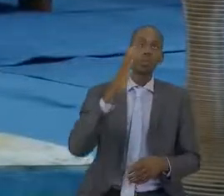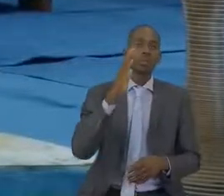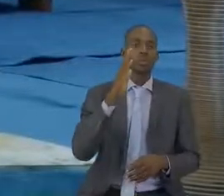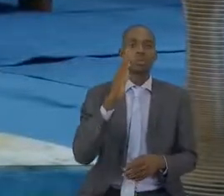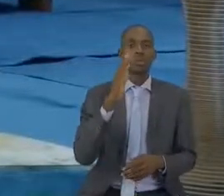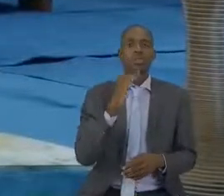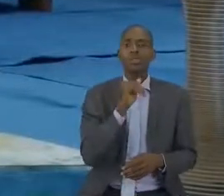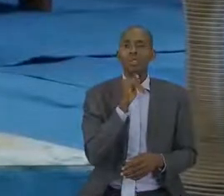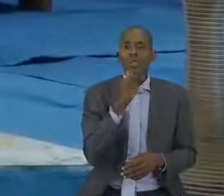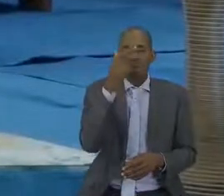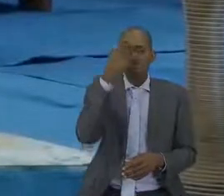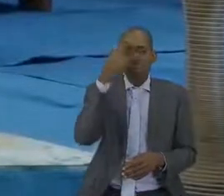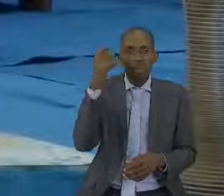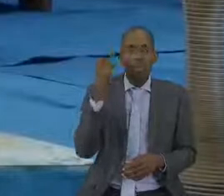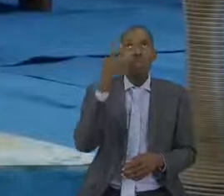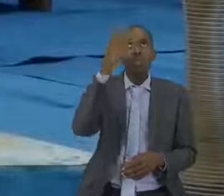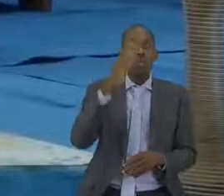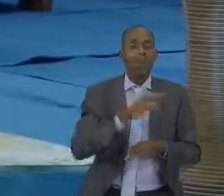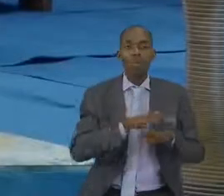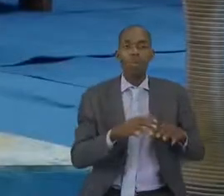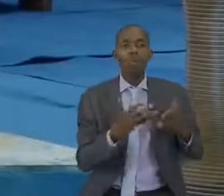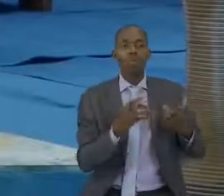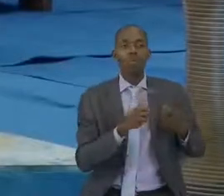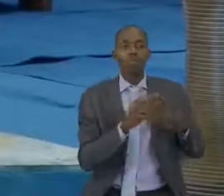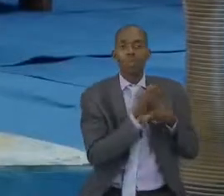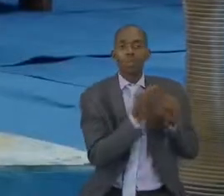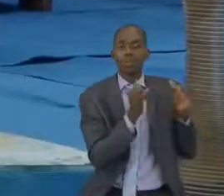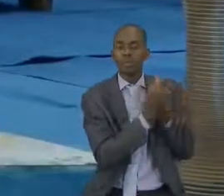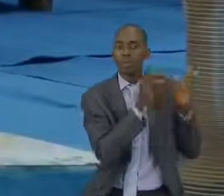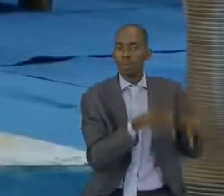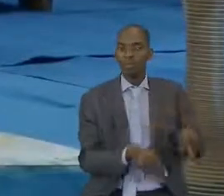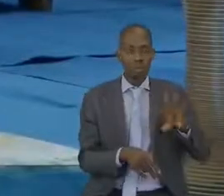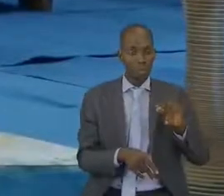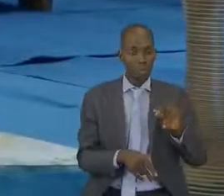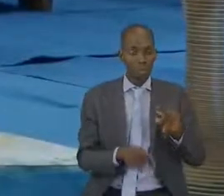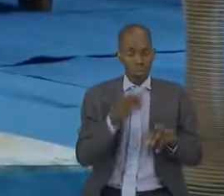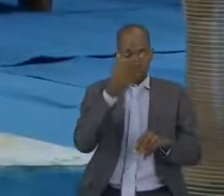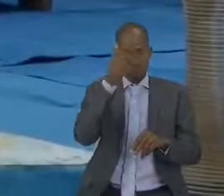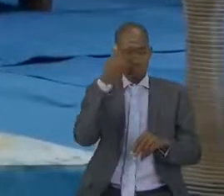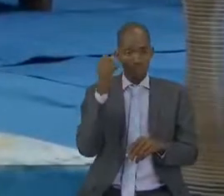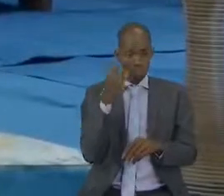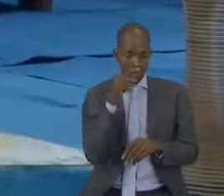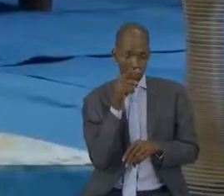Pas parce que Dieu ne veut pas l'affranchir, mais parce qu'il